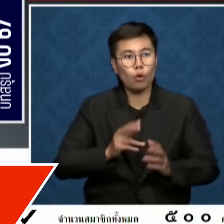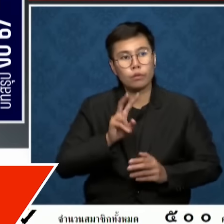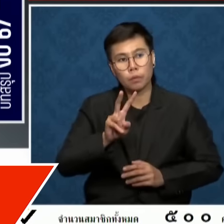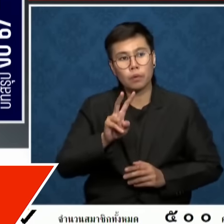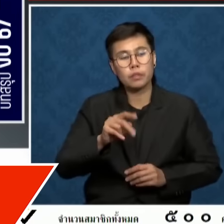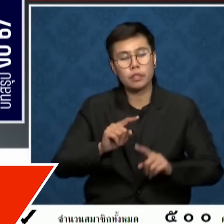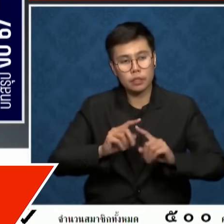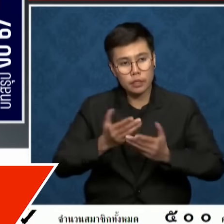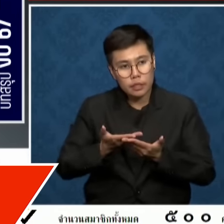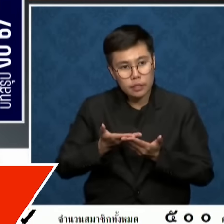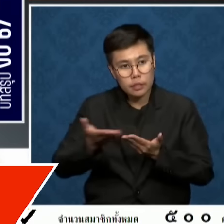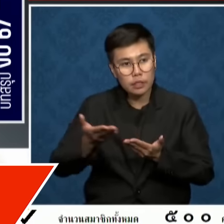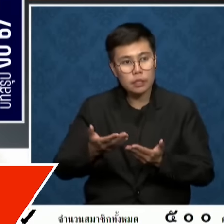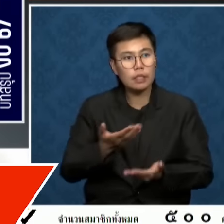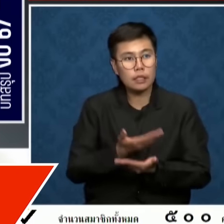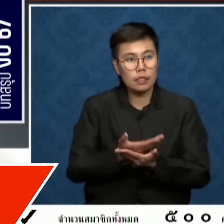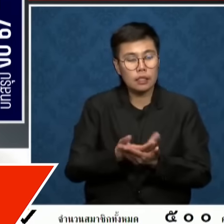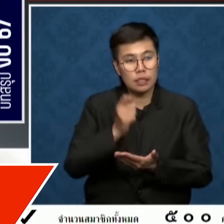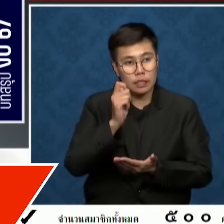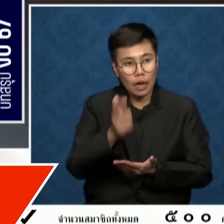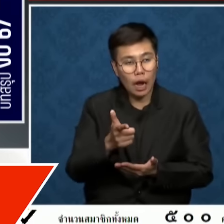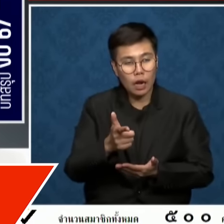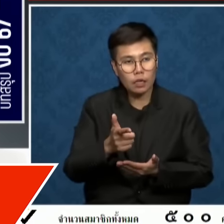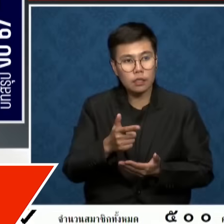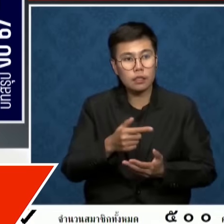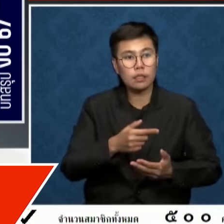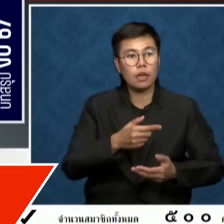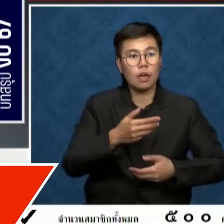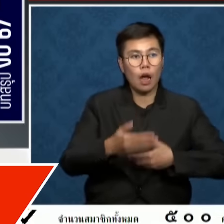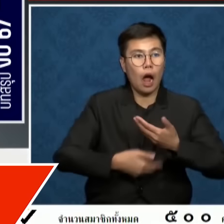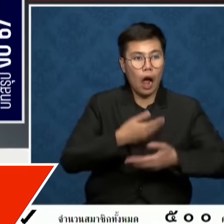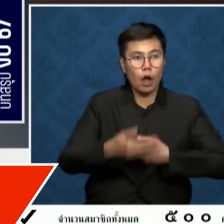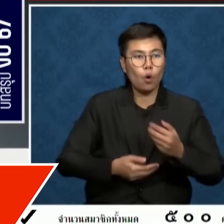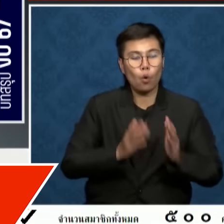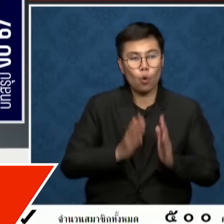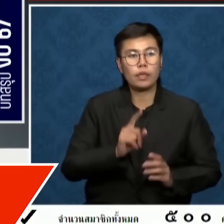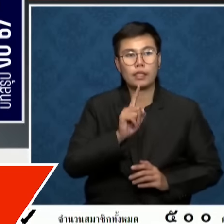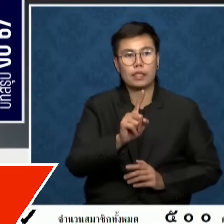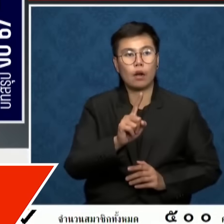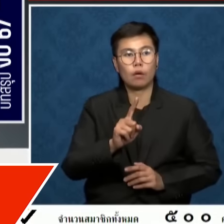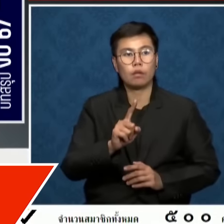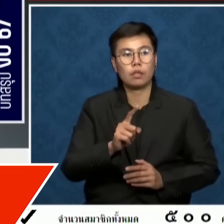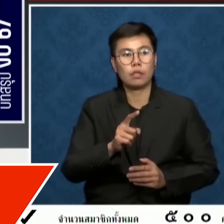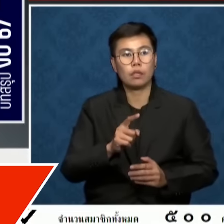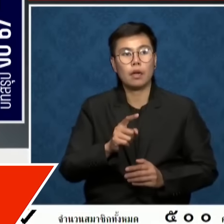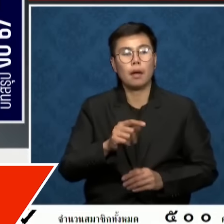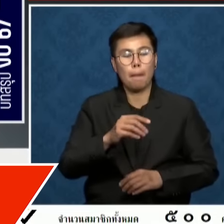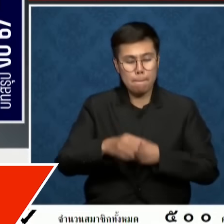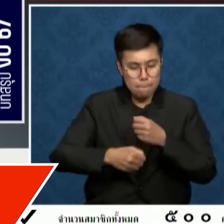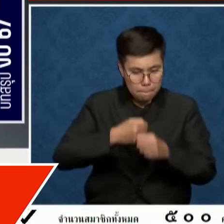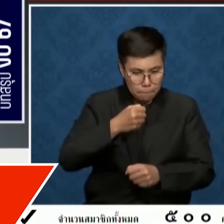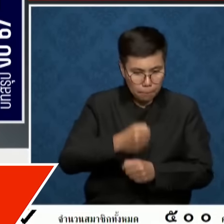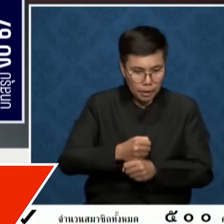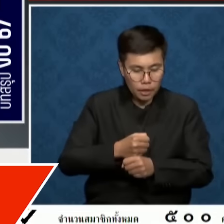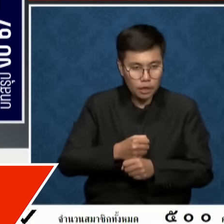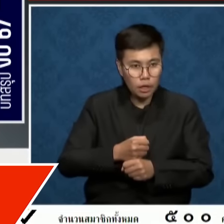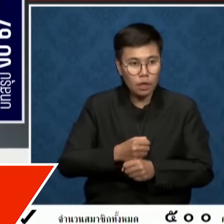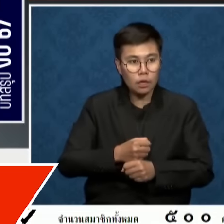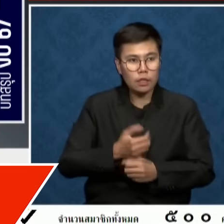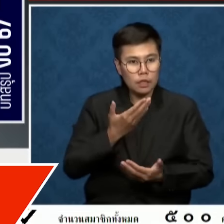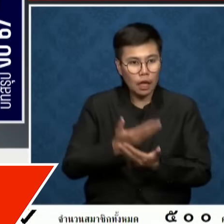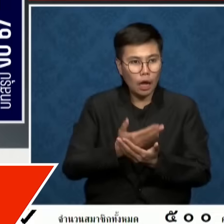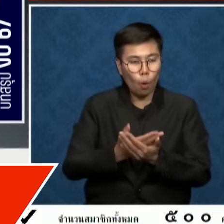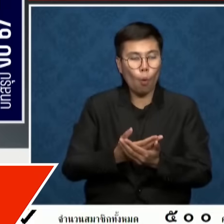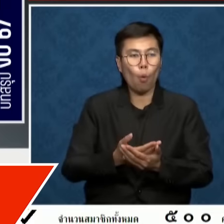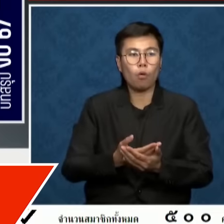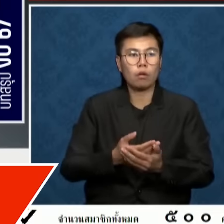่นใหญ่ที่จะซ้อจัจาง ก็เป็น iconsู้จดจำหน่ายเพีงรายเดียวคิดมลลค่ะงานดักล่าหลายปีที่ผ่านมาเข้ากว่าไปกว